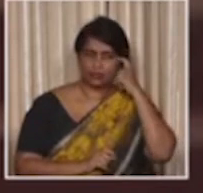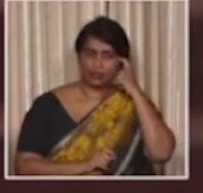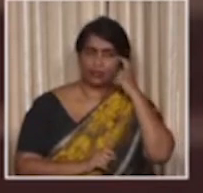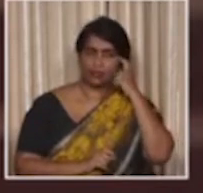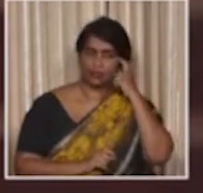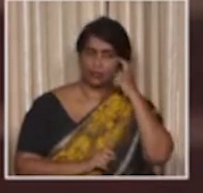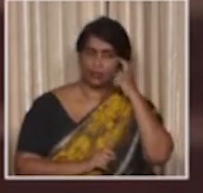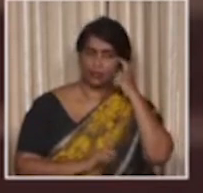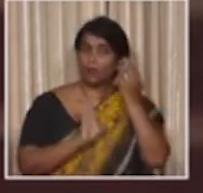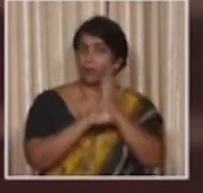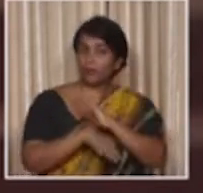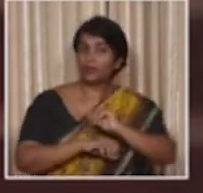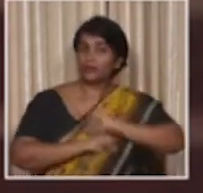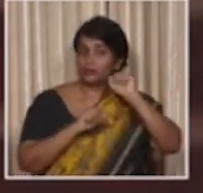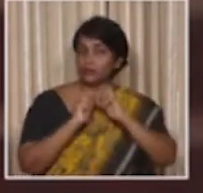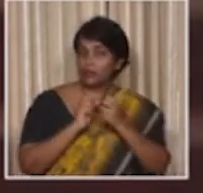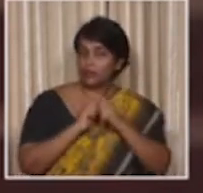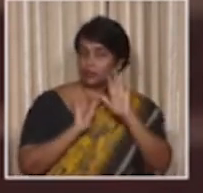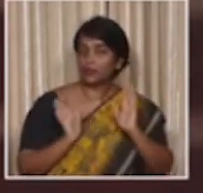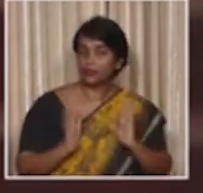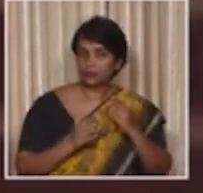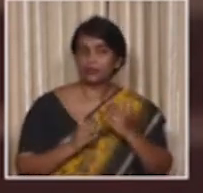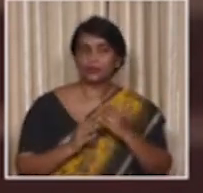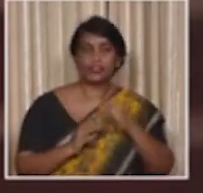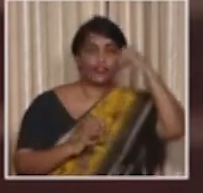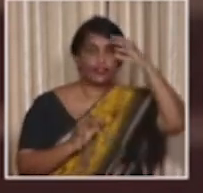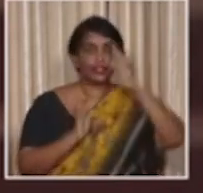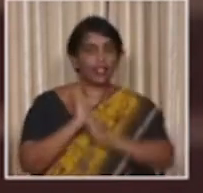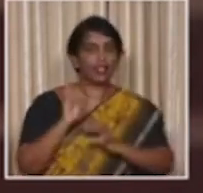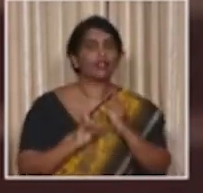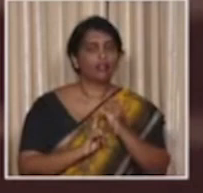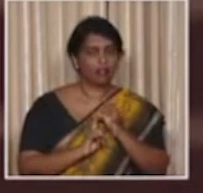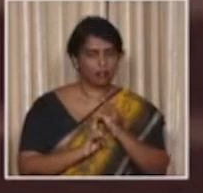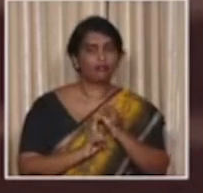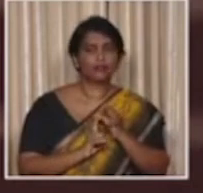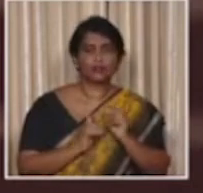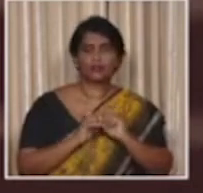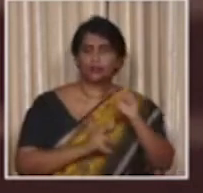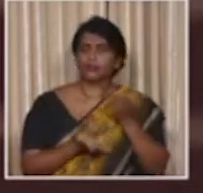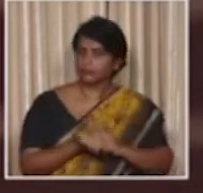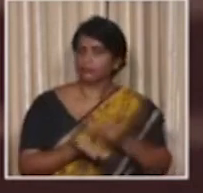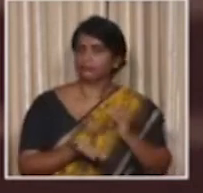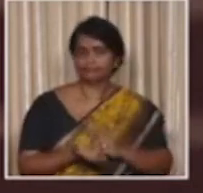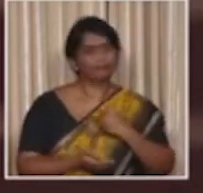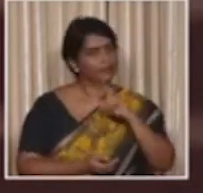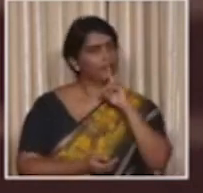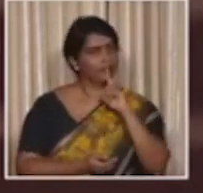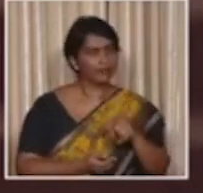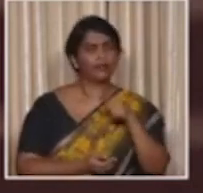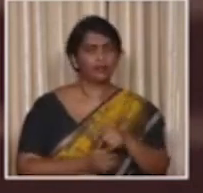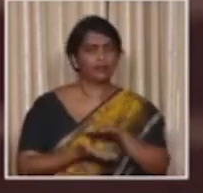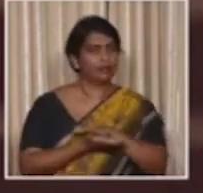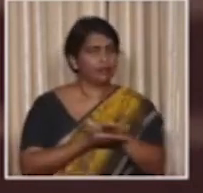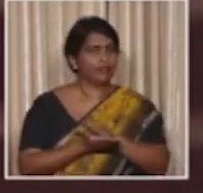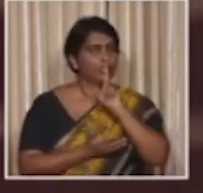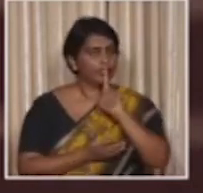අර පෞද්ගල කාලේ අර්බුදයත් එක්ක ඇති වුණයින් පස්සේ විදුලි බල ඇමතුමා මේක මේ සභාවේ දිගින් දිගටම කිව්වා. මේ පැහැදිලි